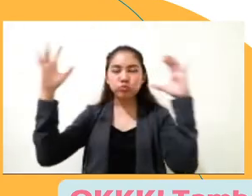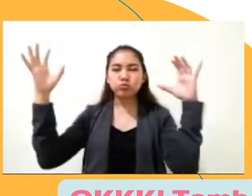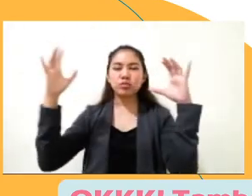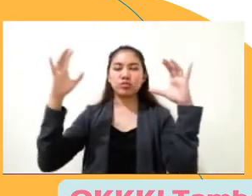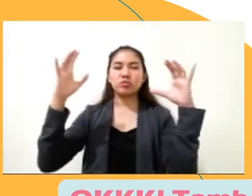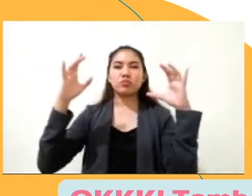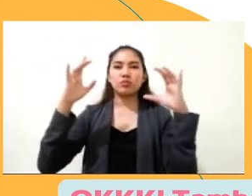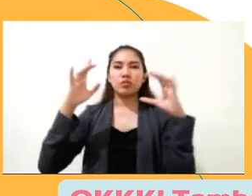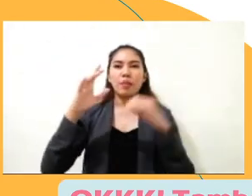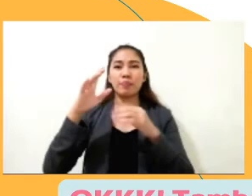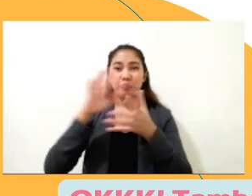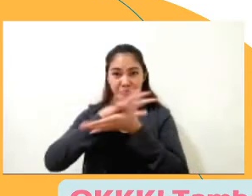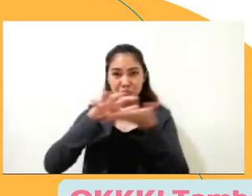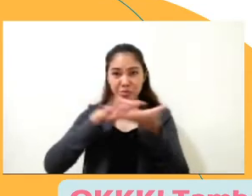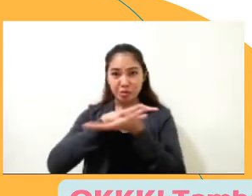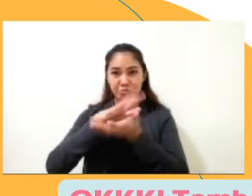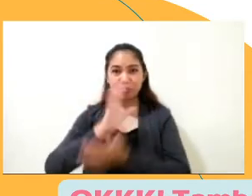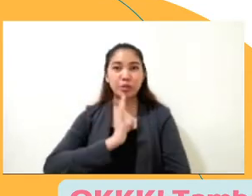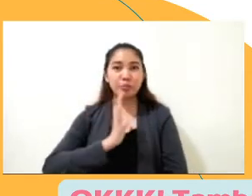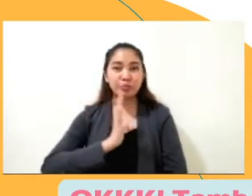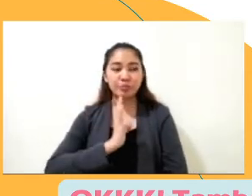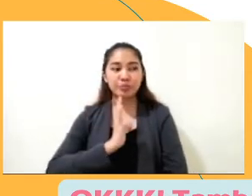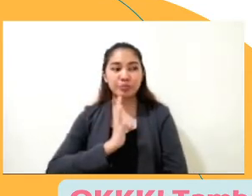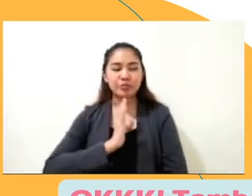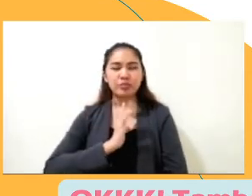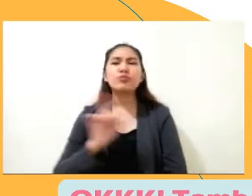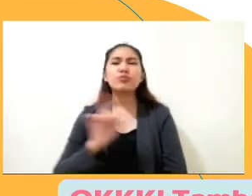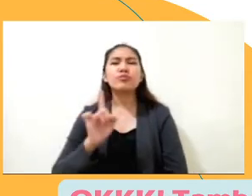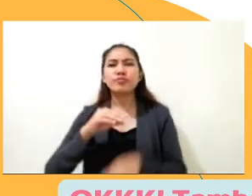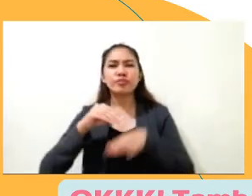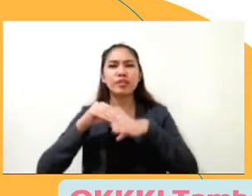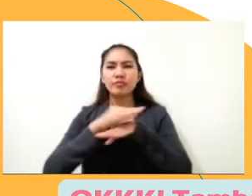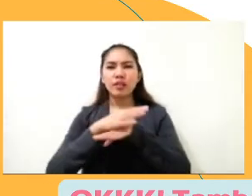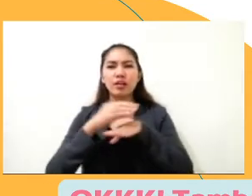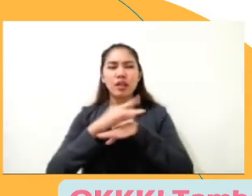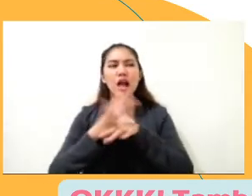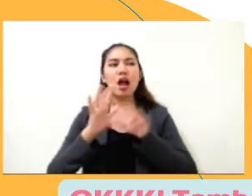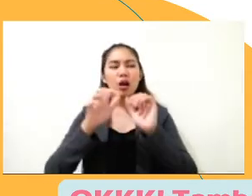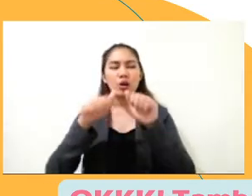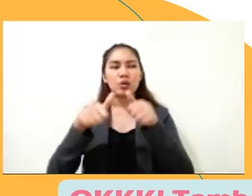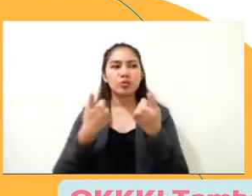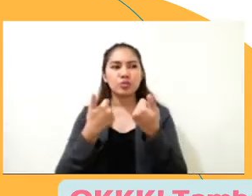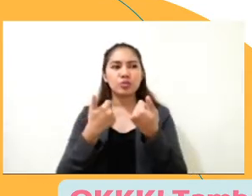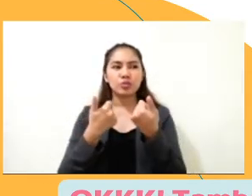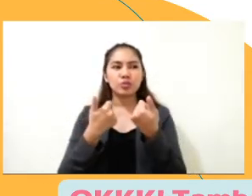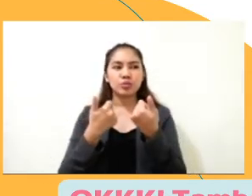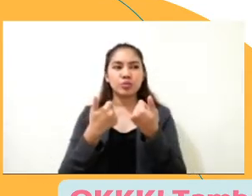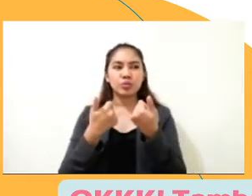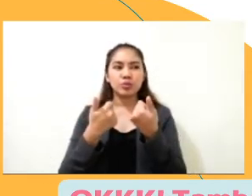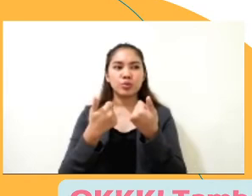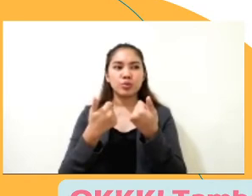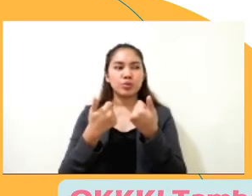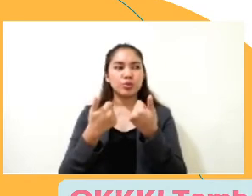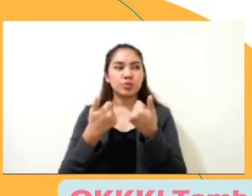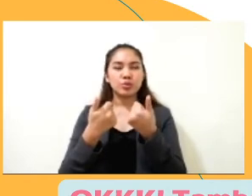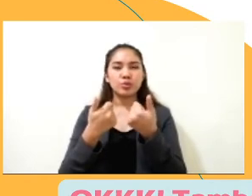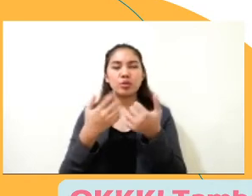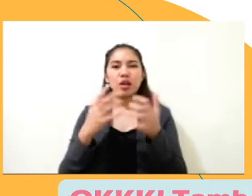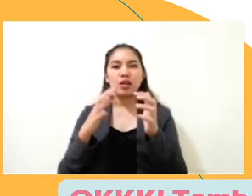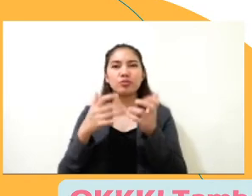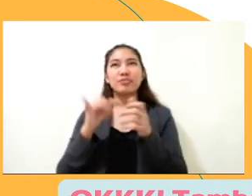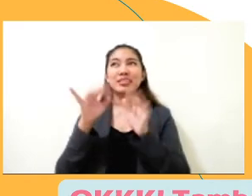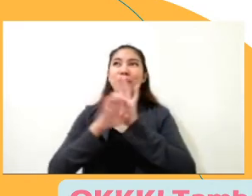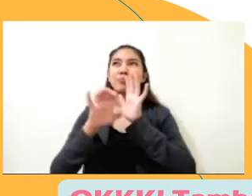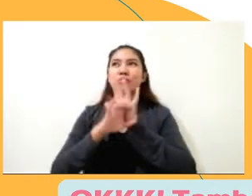advice sa ating mga katambayers tungkol sa pagkakaroon ng siguro marami pa masyadong mga vision